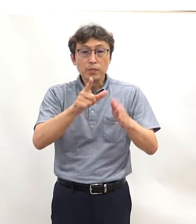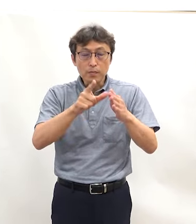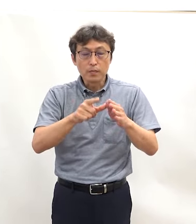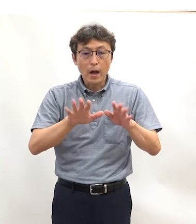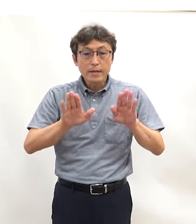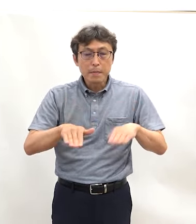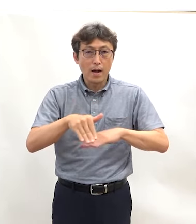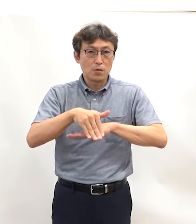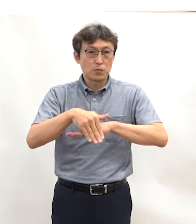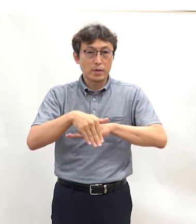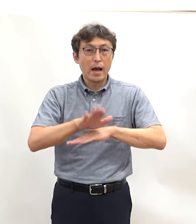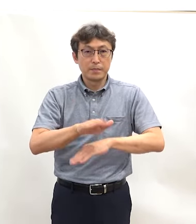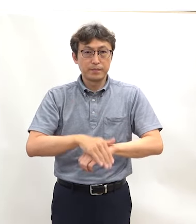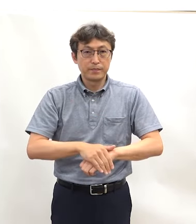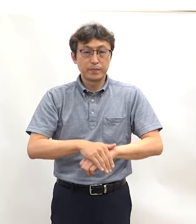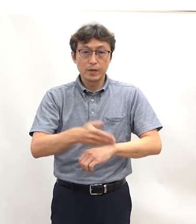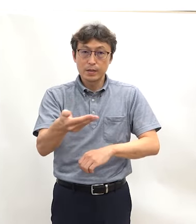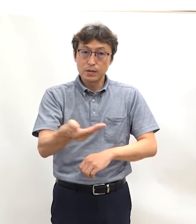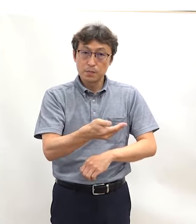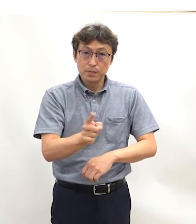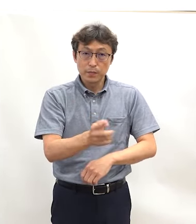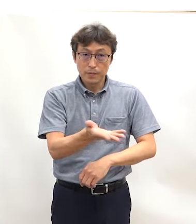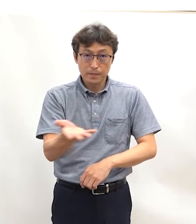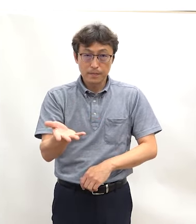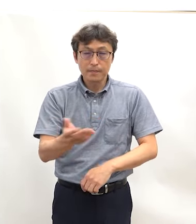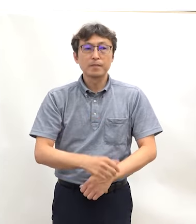っしゃいましたら、挙手の方をお願いいたします。